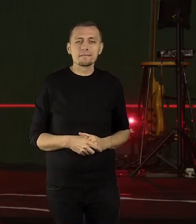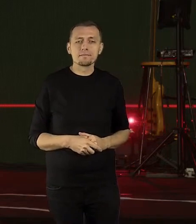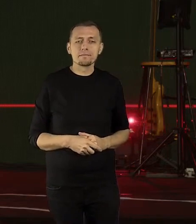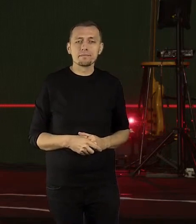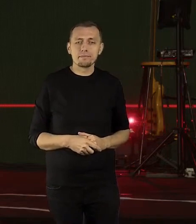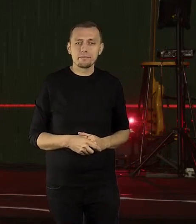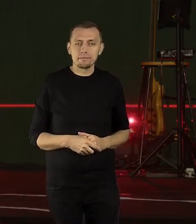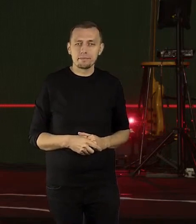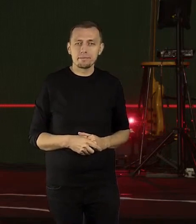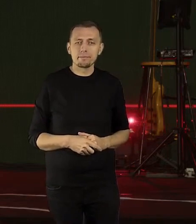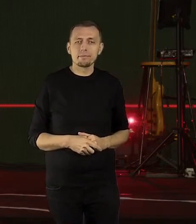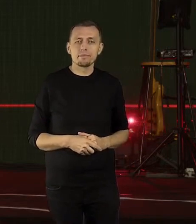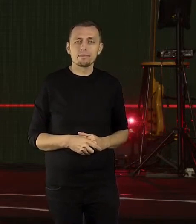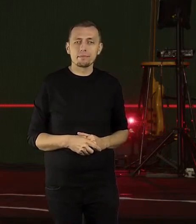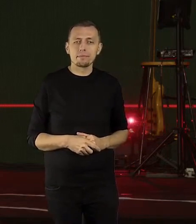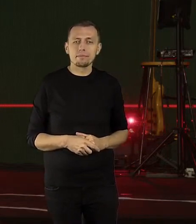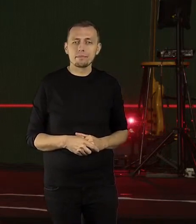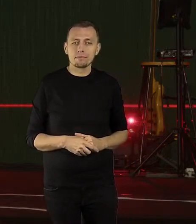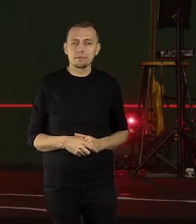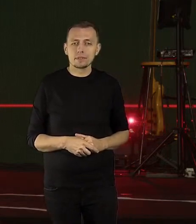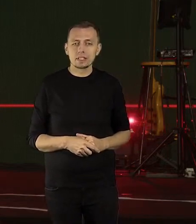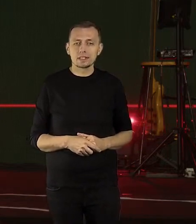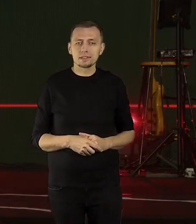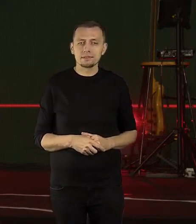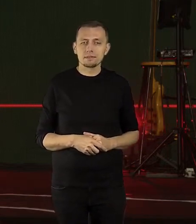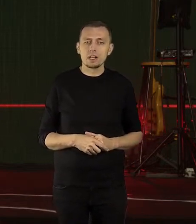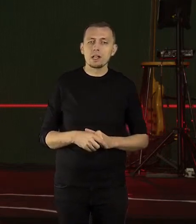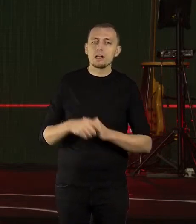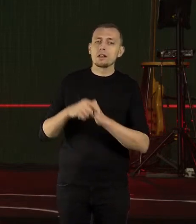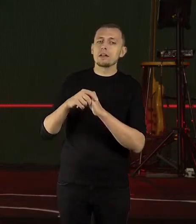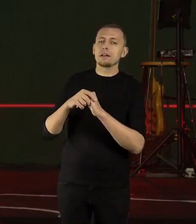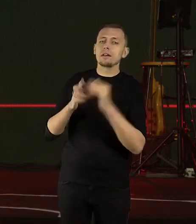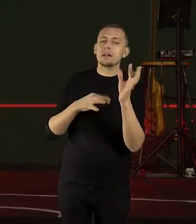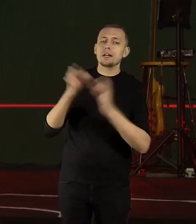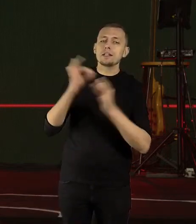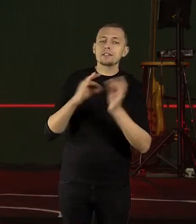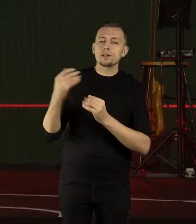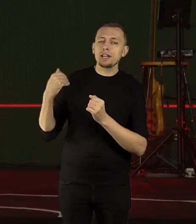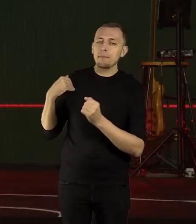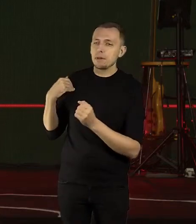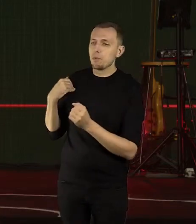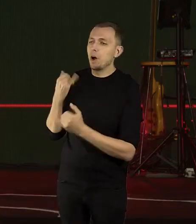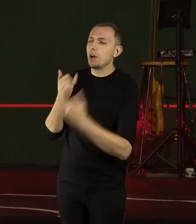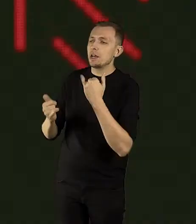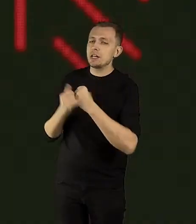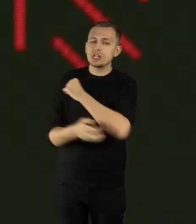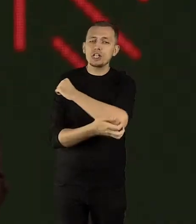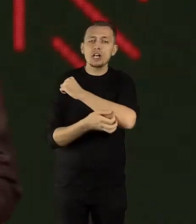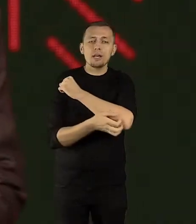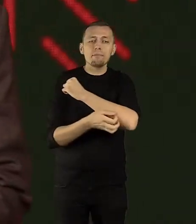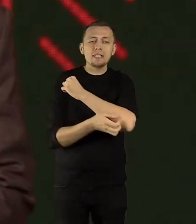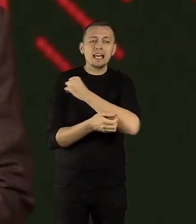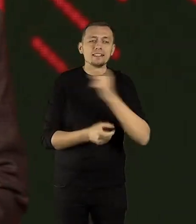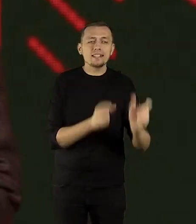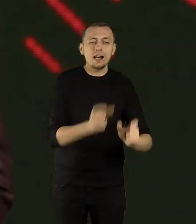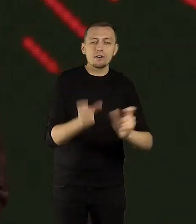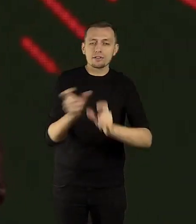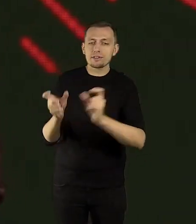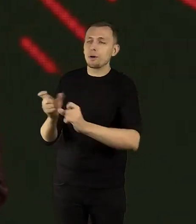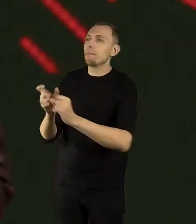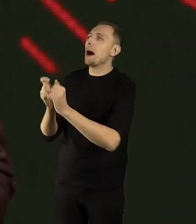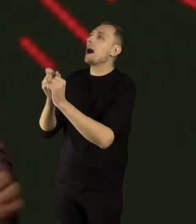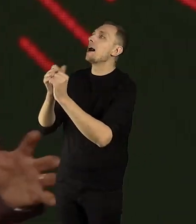wpływ na podniesienie statusu ekonomicznego tych ludzi. Widziałem to na własne oczy. Ilekroć Ewangelia wchodziła